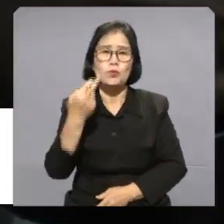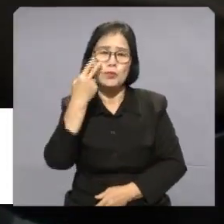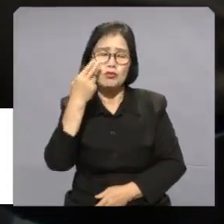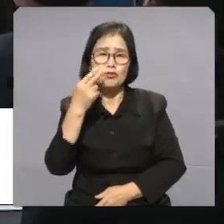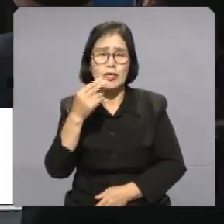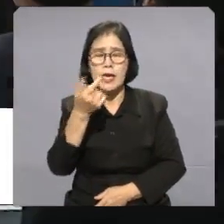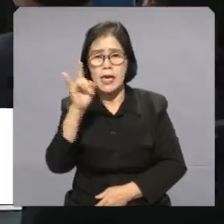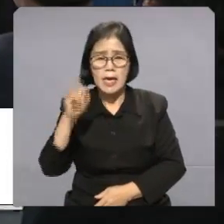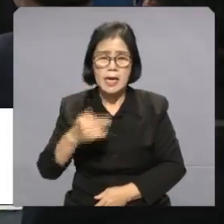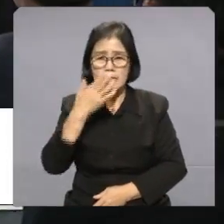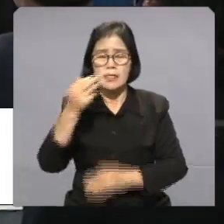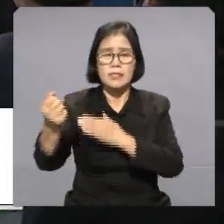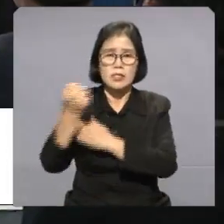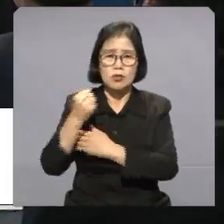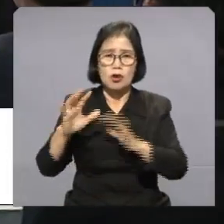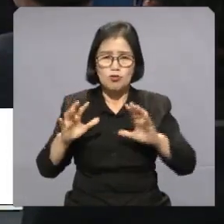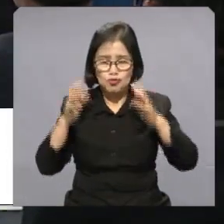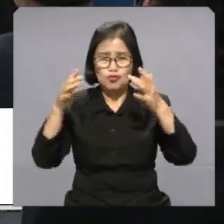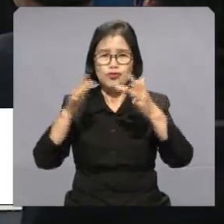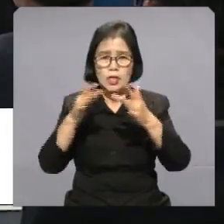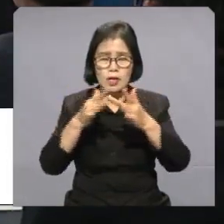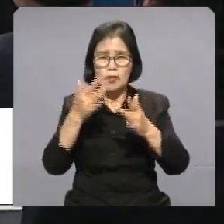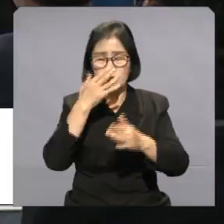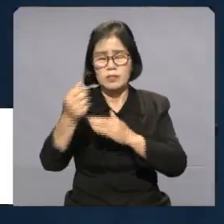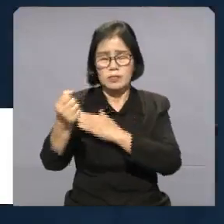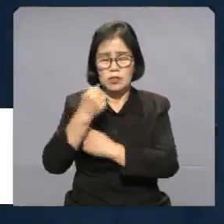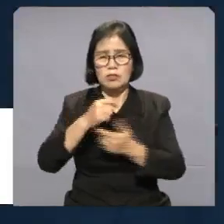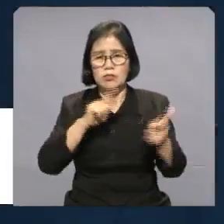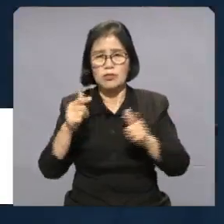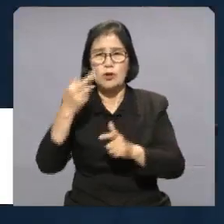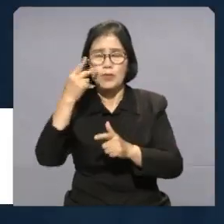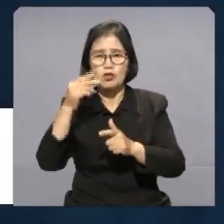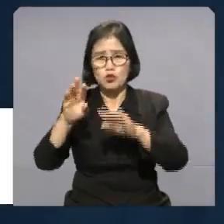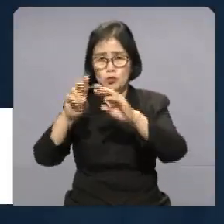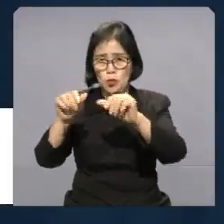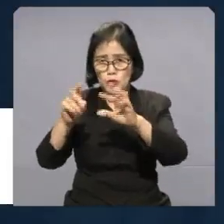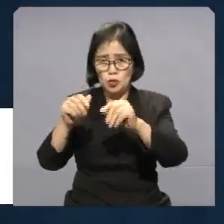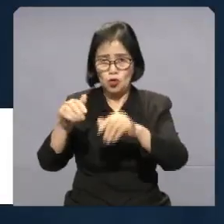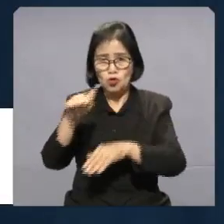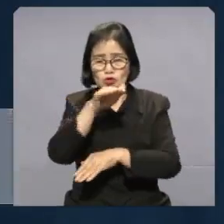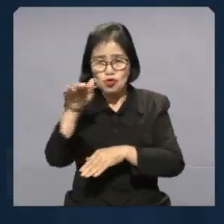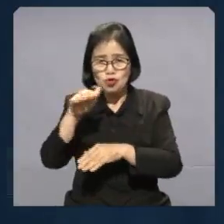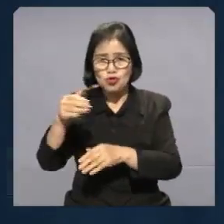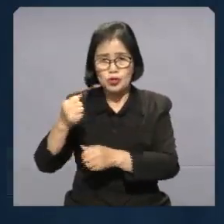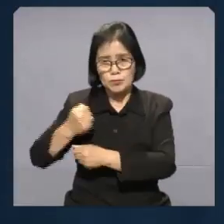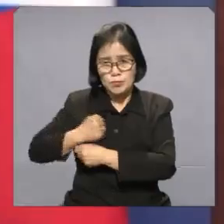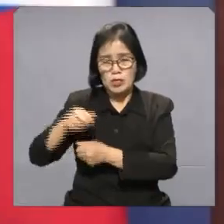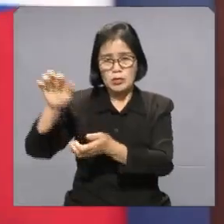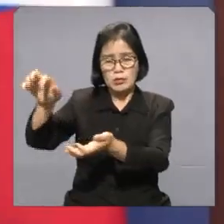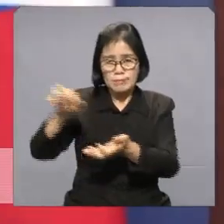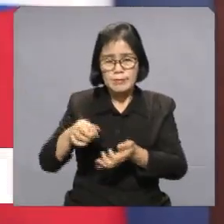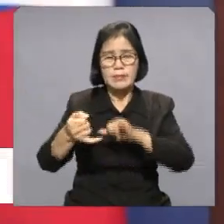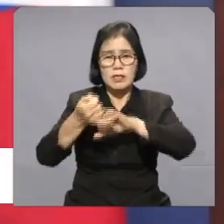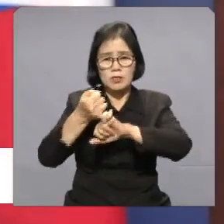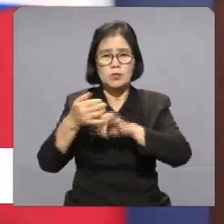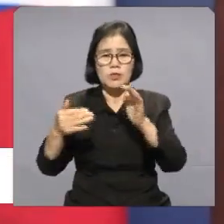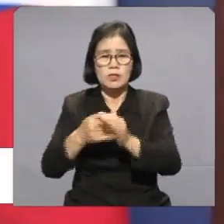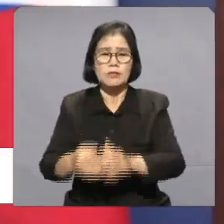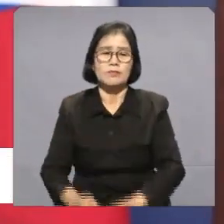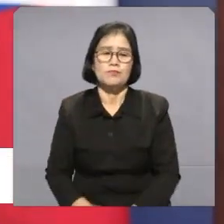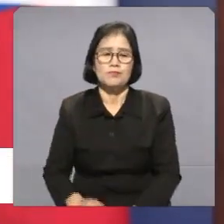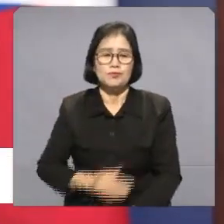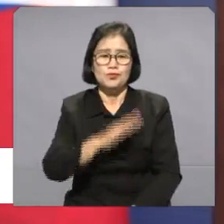핵 능력과 우주, 사이버 능력 등으로 미국 본토 수준의 방위를 약속한 겁니다. We strongly condemn